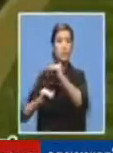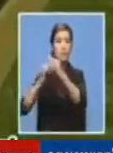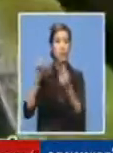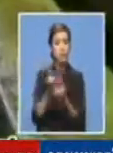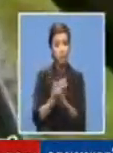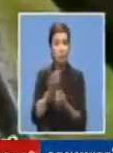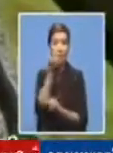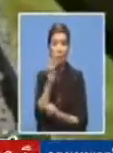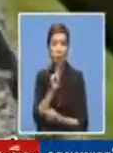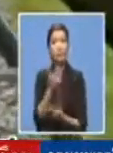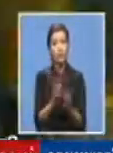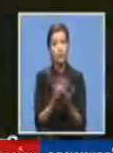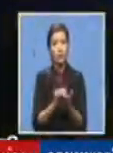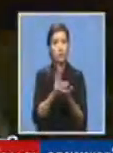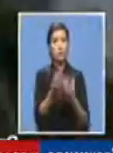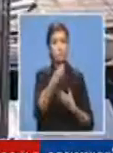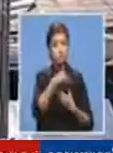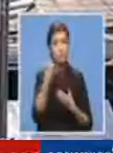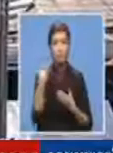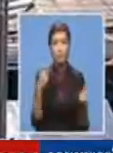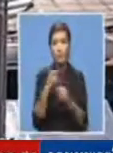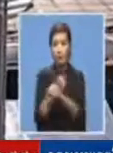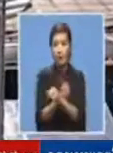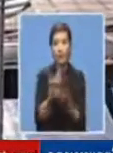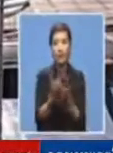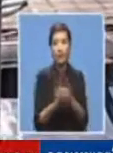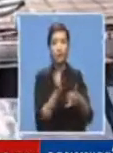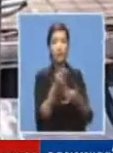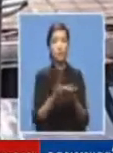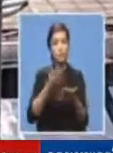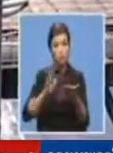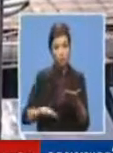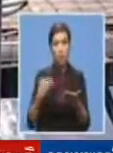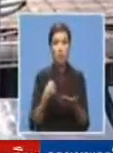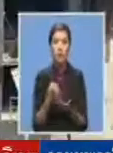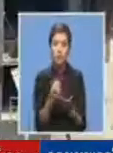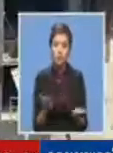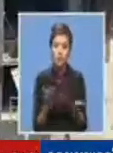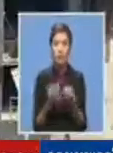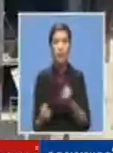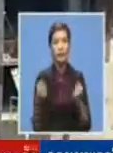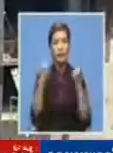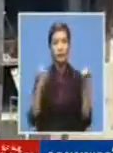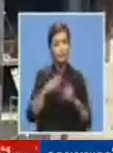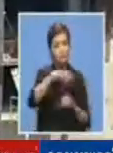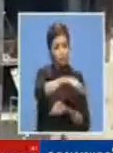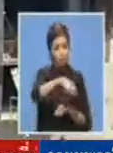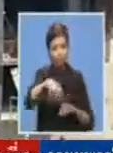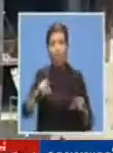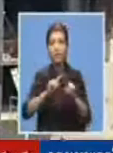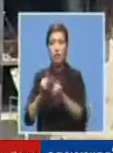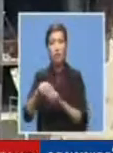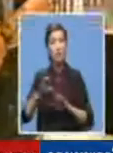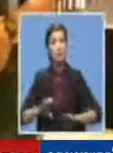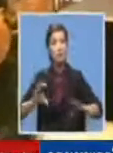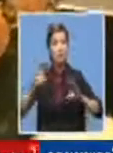า48มาตราก็จะเป็นการแบ่งงานแบ่งอำนาจหน้าที่ต่างๆของคสช.สภานิติบัญญัติแห่งชาตินะ